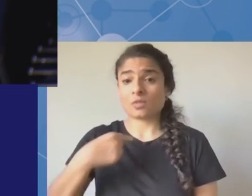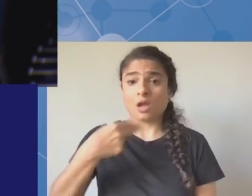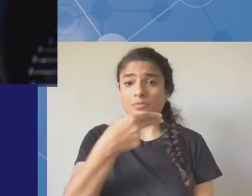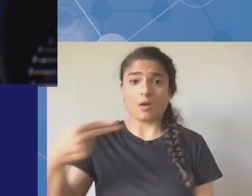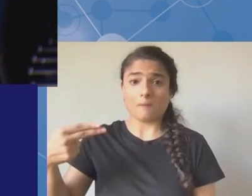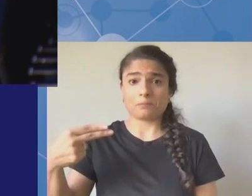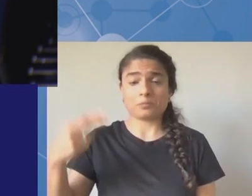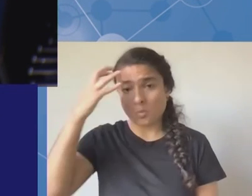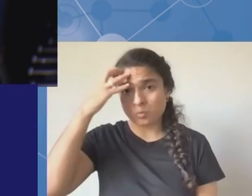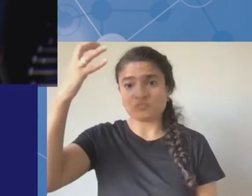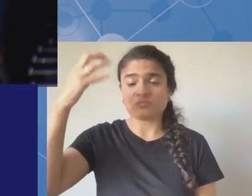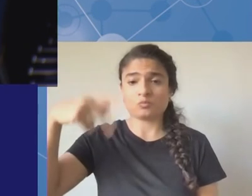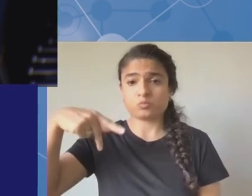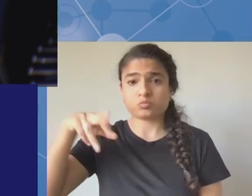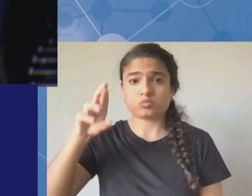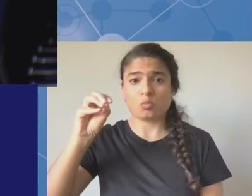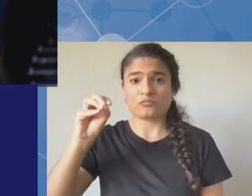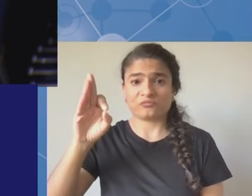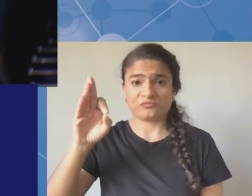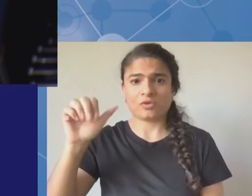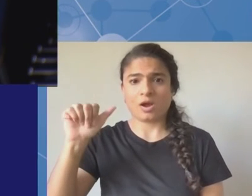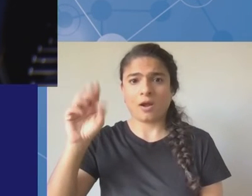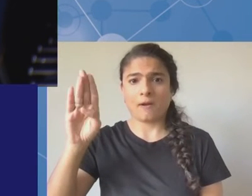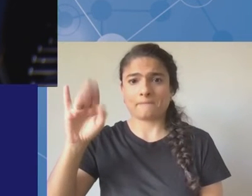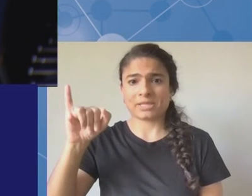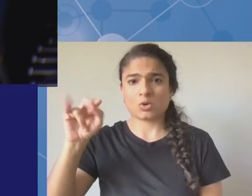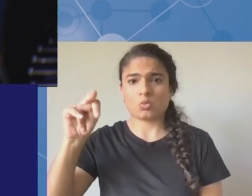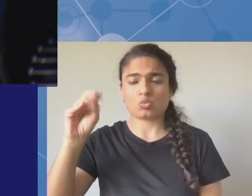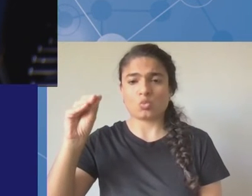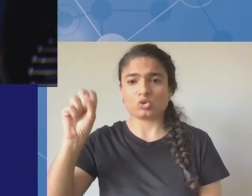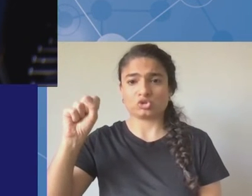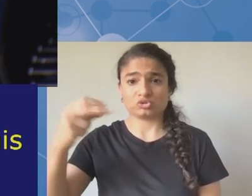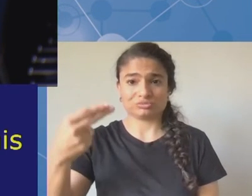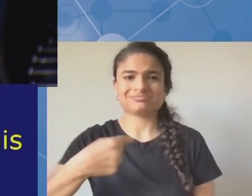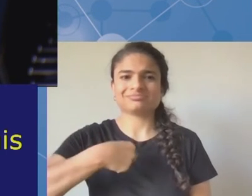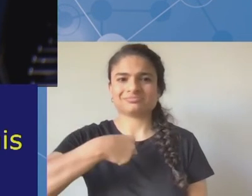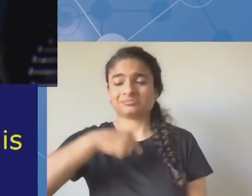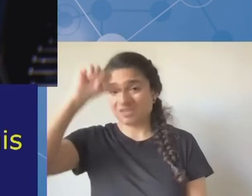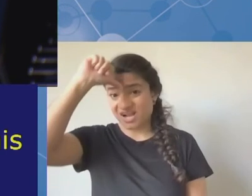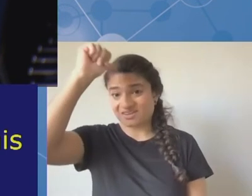день. Я приехал из Индии, профессор Абинош.